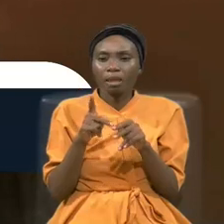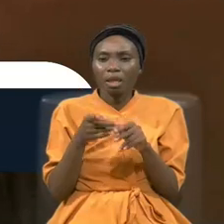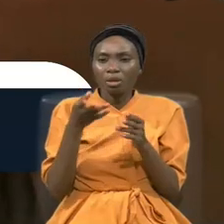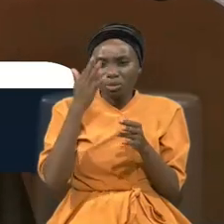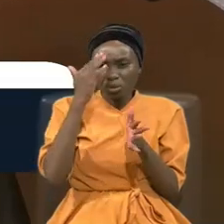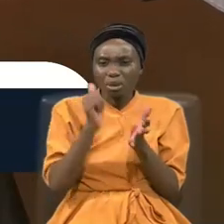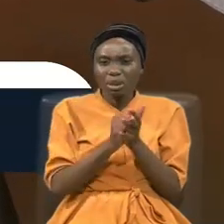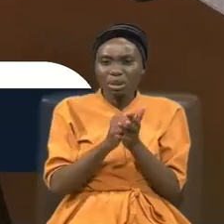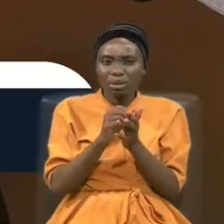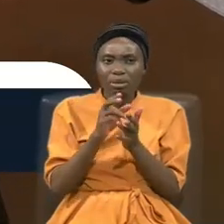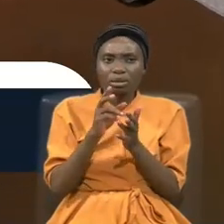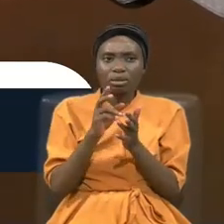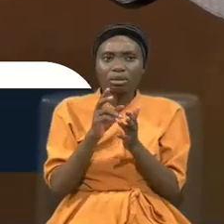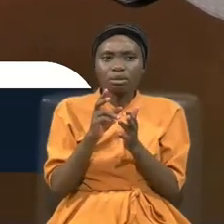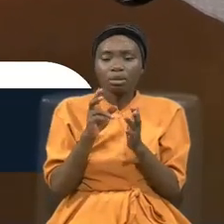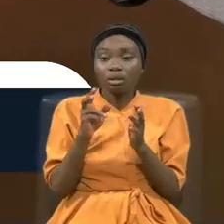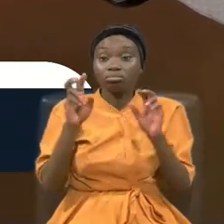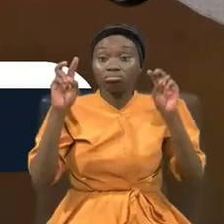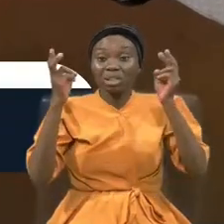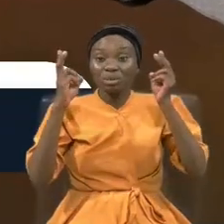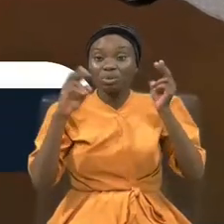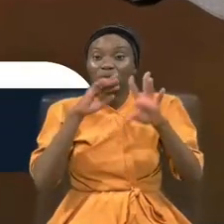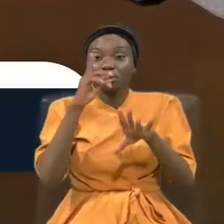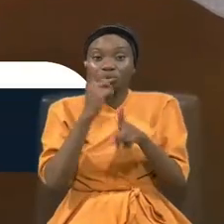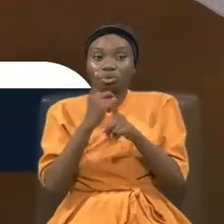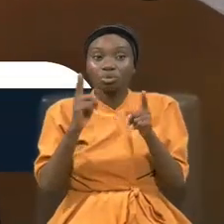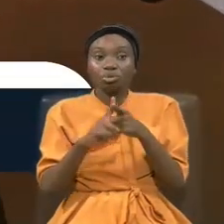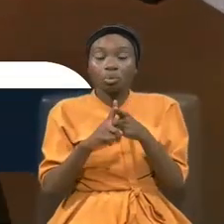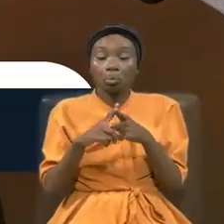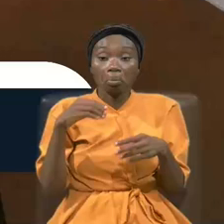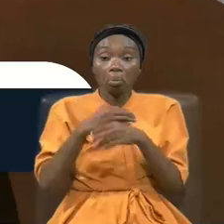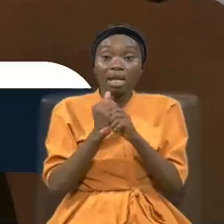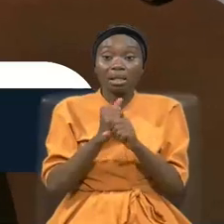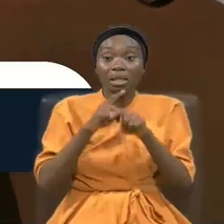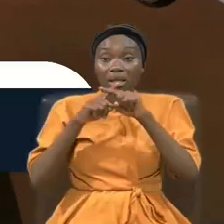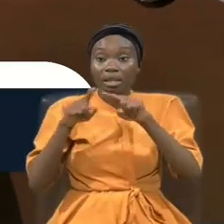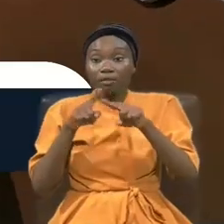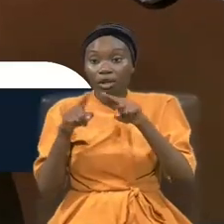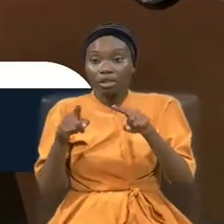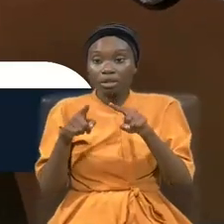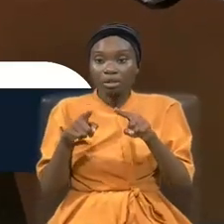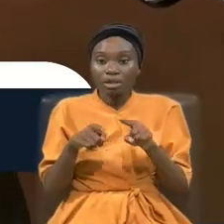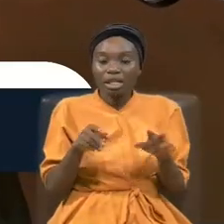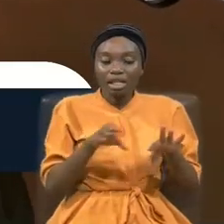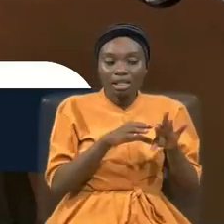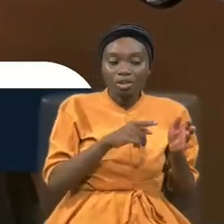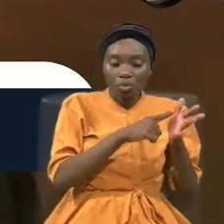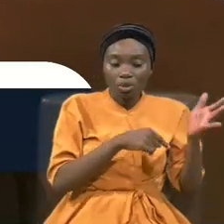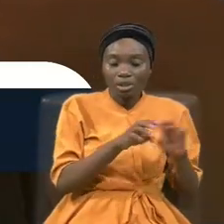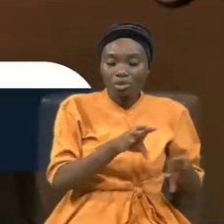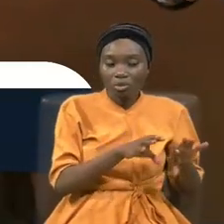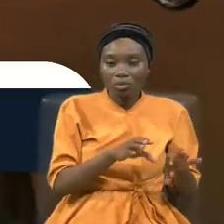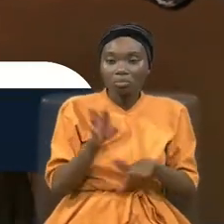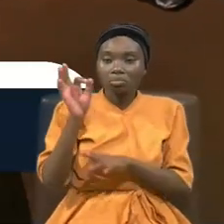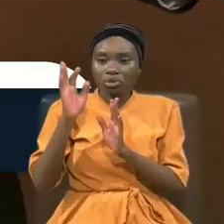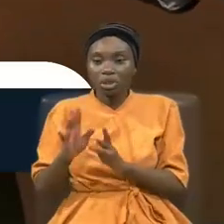voyez, le titre, c'est pour différencier de ce qu'il fait de l'autre.